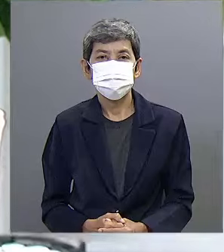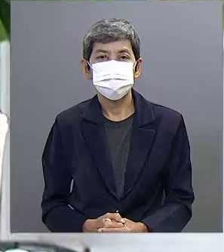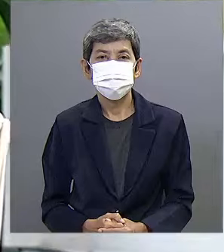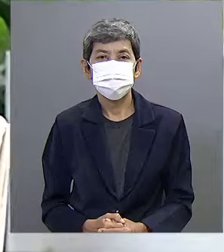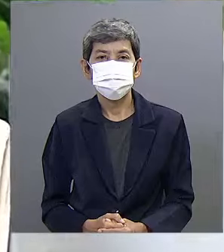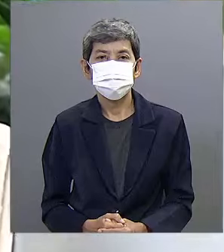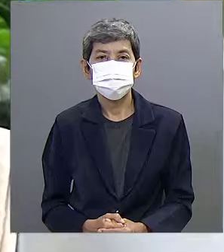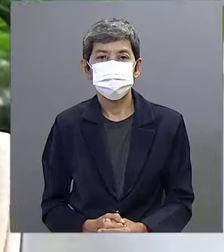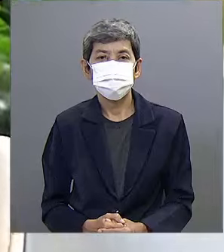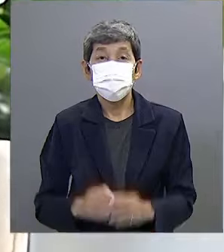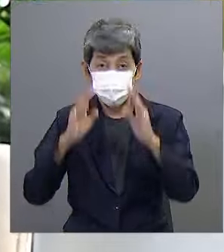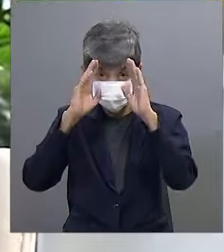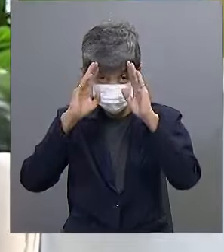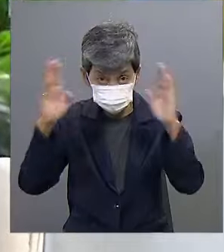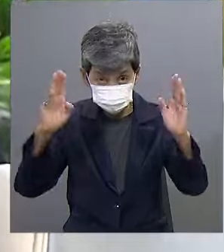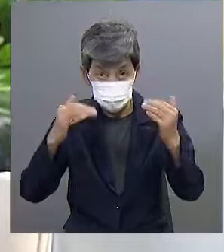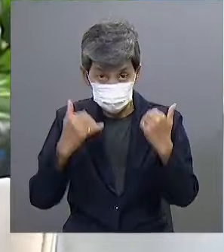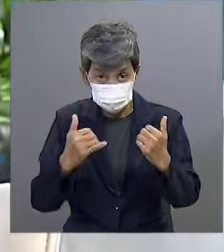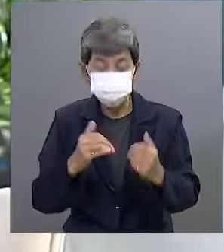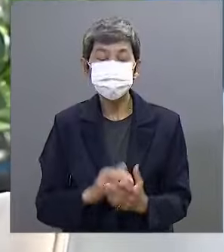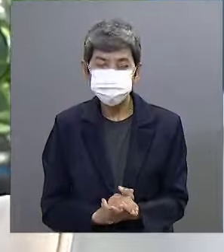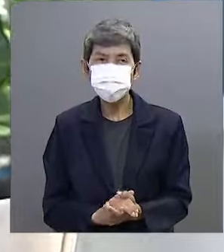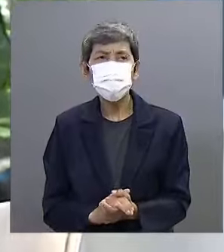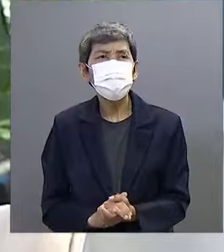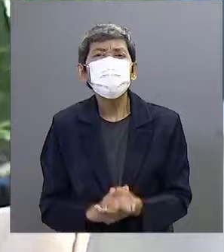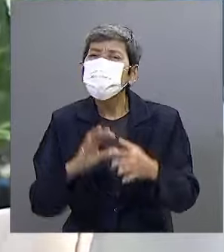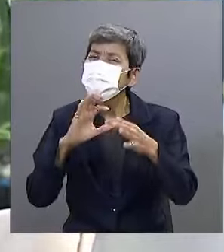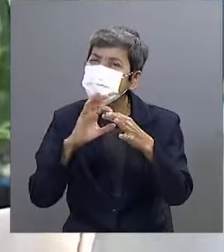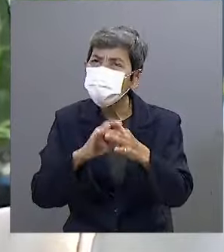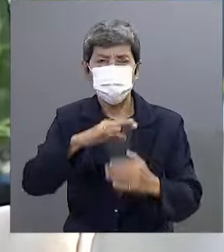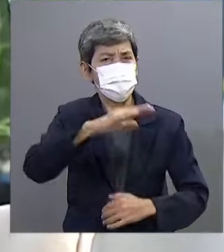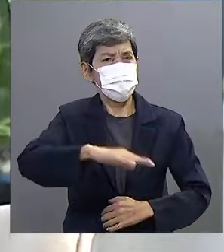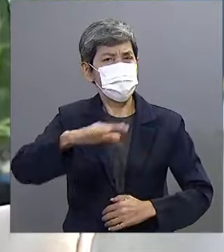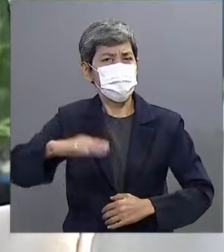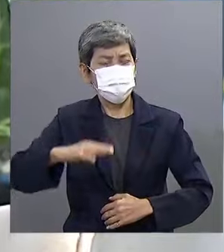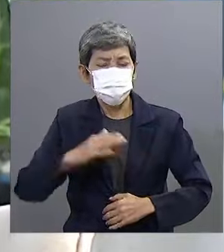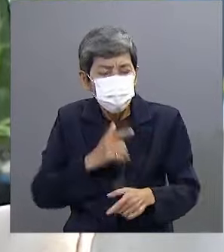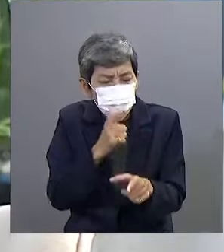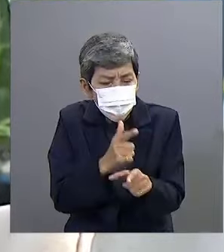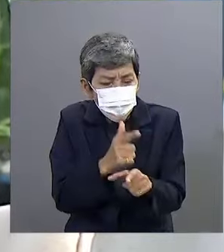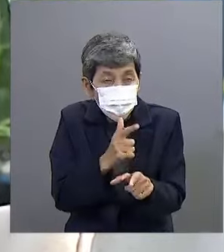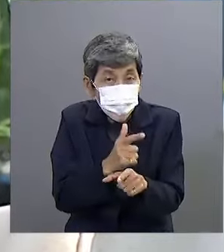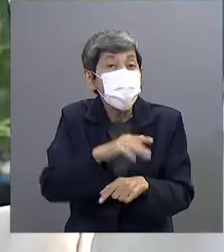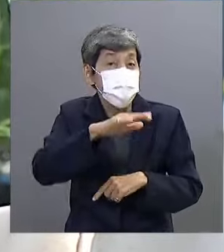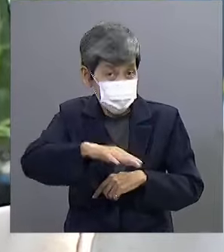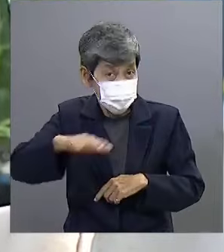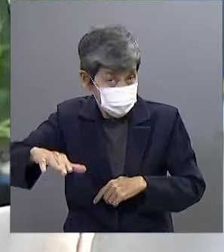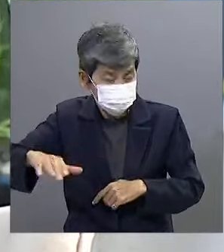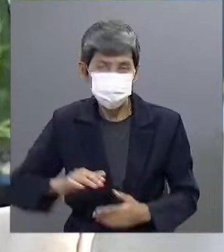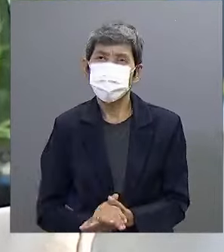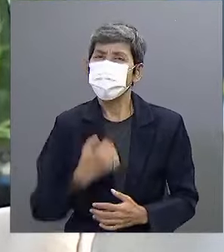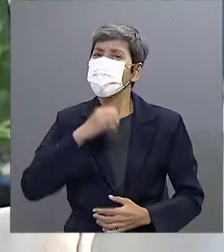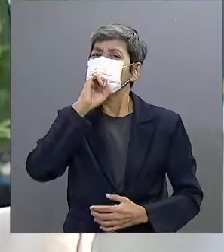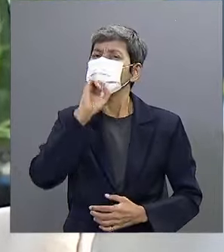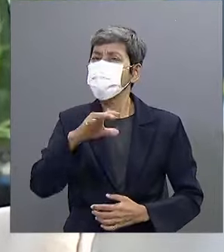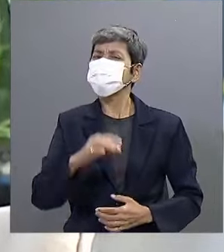รู้ทันกันได้ค่ะคุณผู้ชมคะว่าด้วยเรื่องของเด็กและการดูแลเด็กๆนะคะอย่างที่พี่ต๊อบได้บอกไปว่าบางทีเนี่ยนะคะ